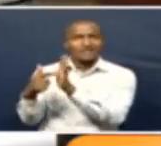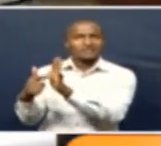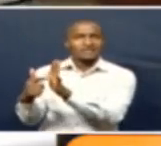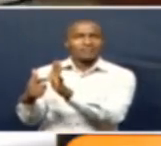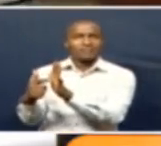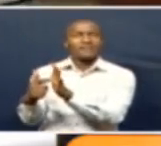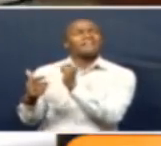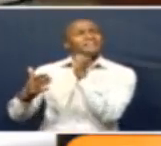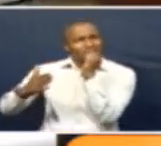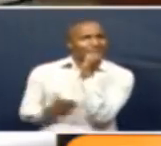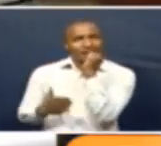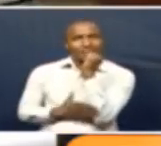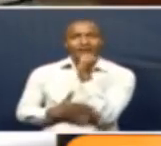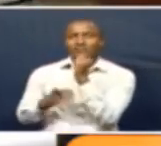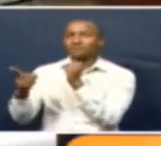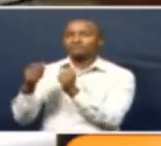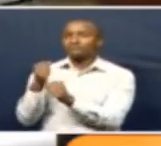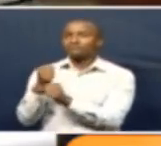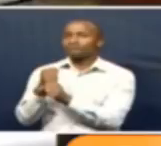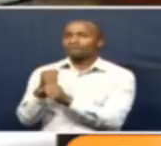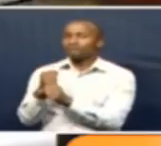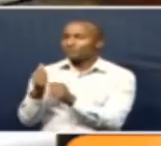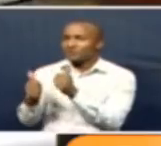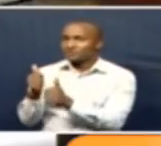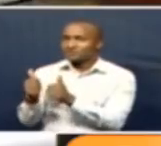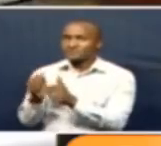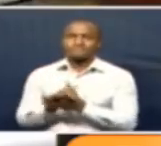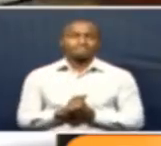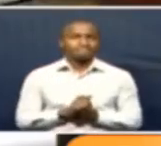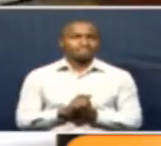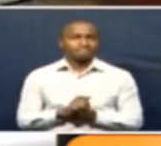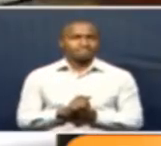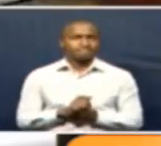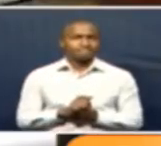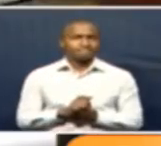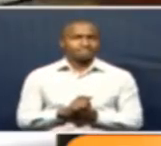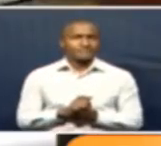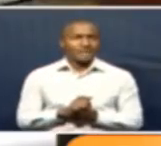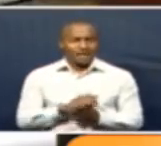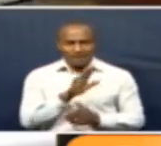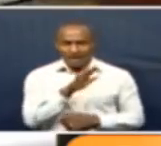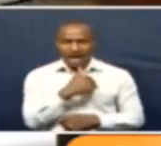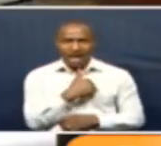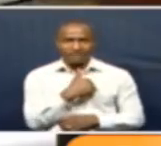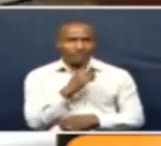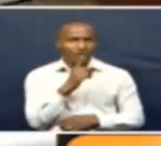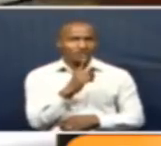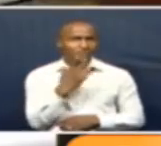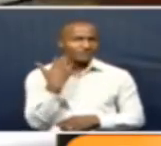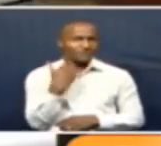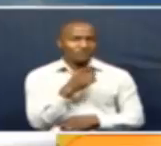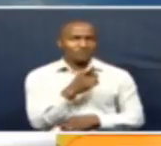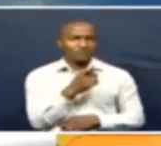worst crime yenye uliwahi tenda? Kuna wakati kulikuwa bangi zimekwama na nilikuwa tu